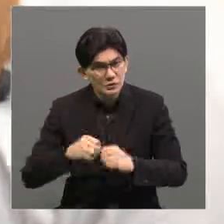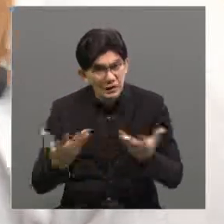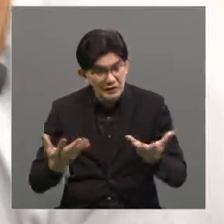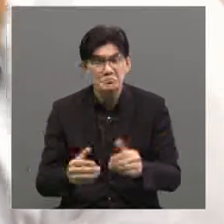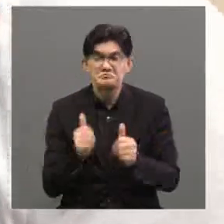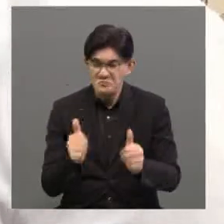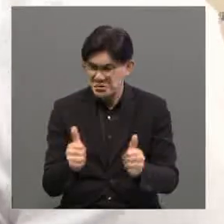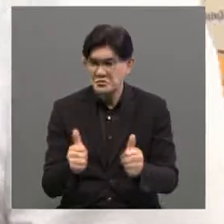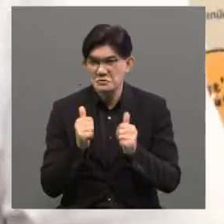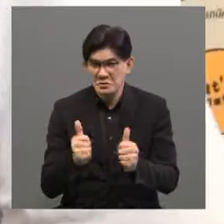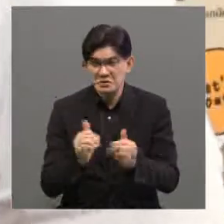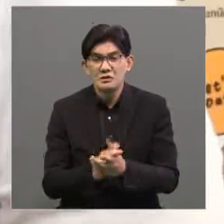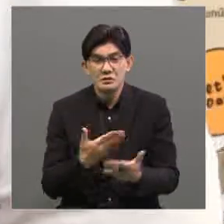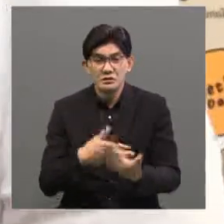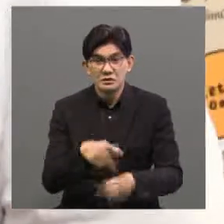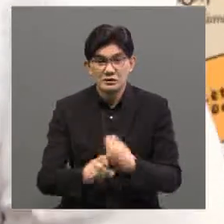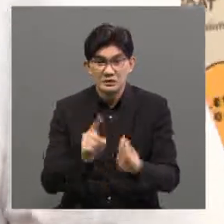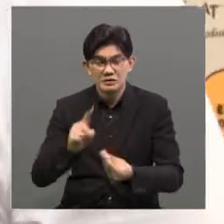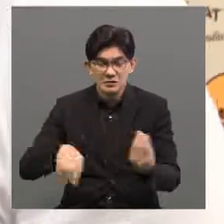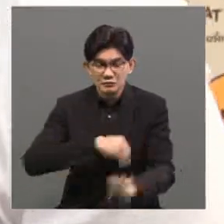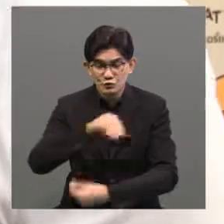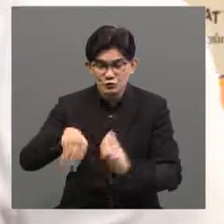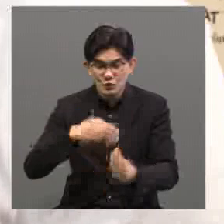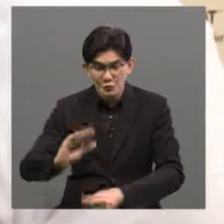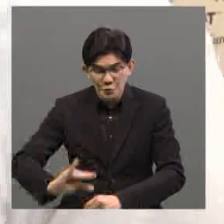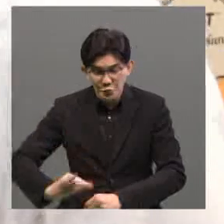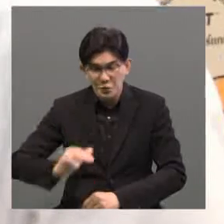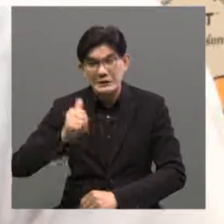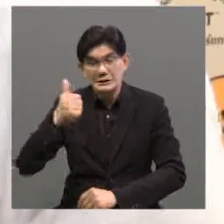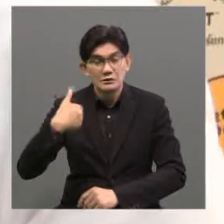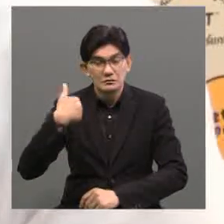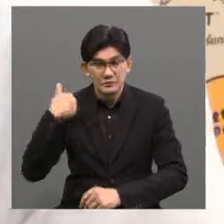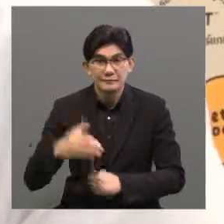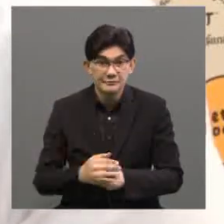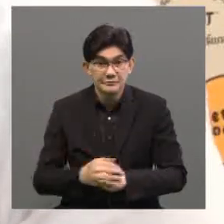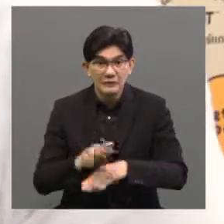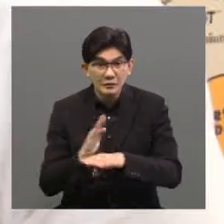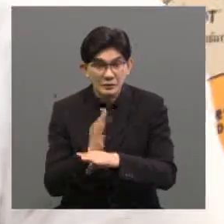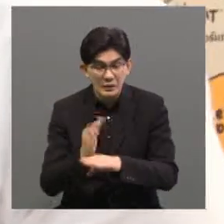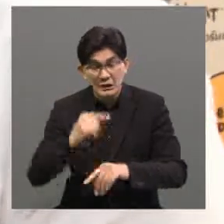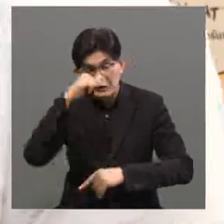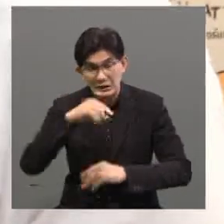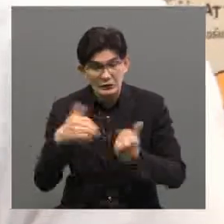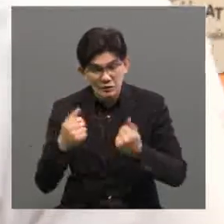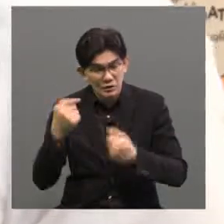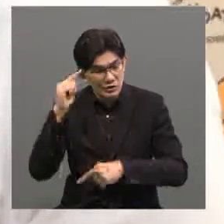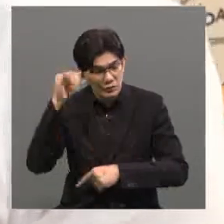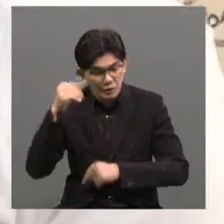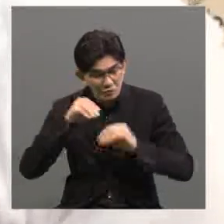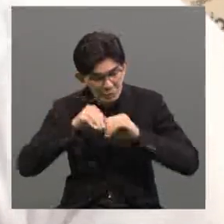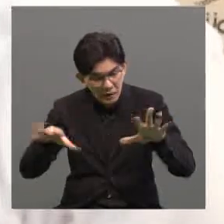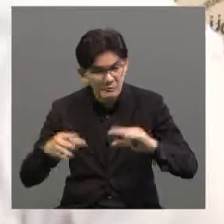ค่ะดีมากๆเลยทำให้เศรษฐกิจมันเริ่มหมุนแล้วนะคะแล้วก็อีกอย่างนึงคือธุรกิจของคนไทยเองก็จะได้เป็นที่รู้จักด้วย